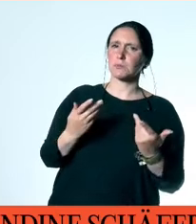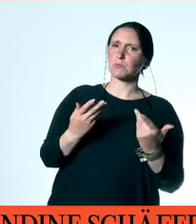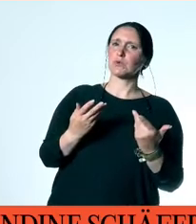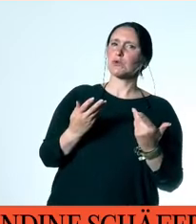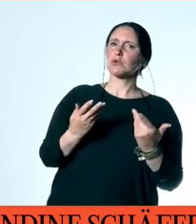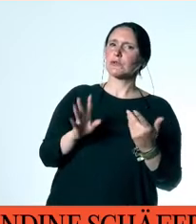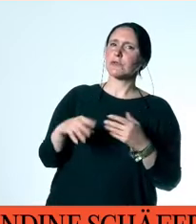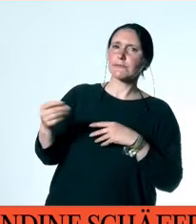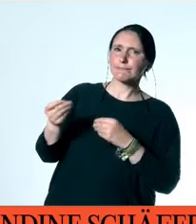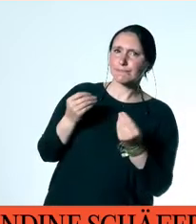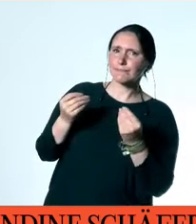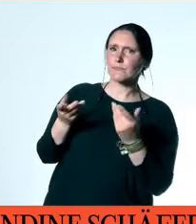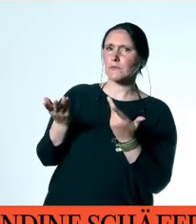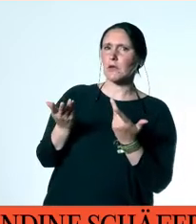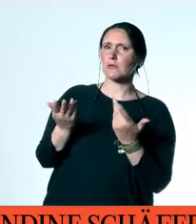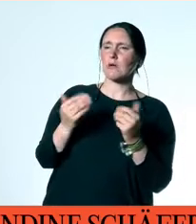zu vernetzen.